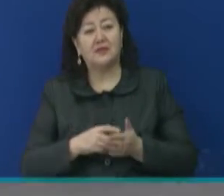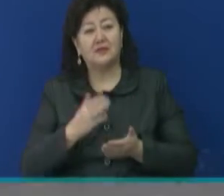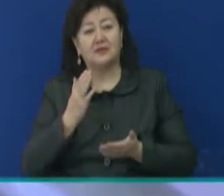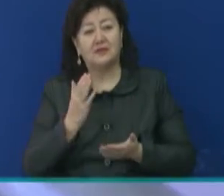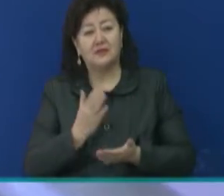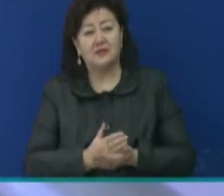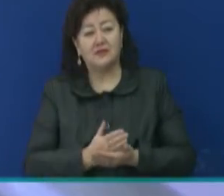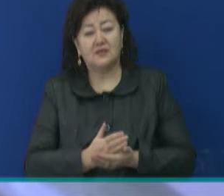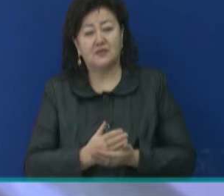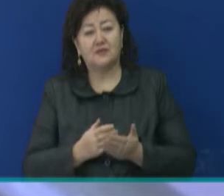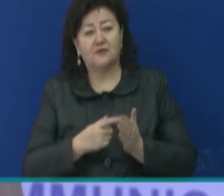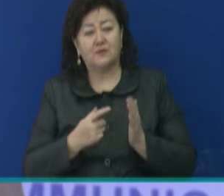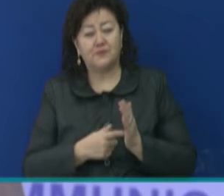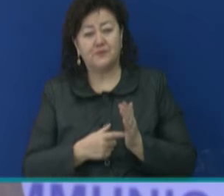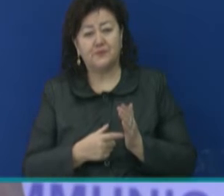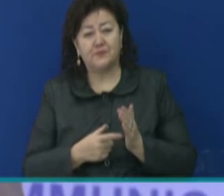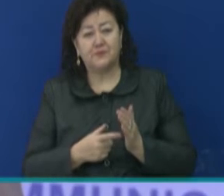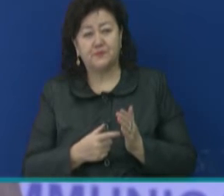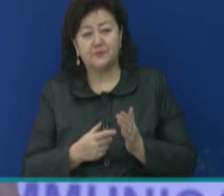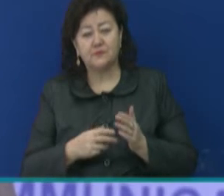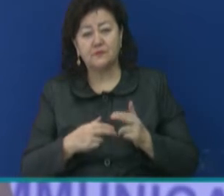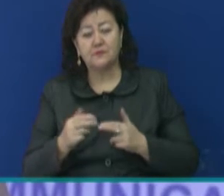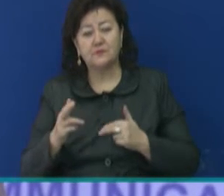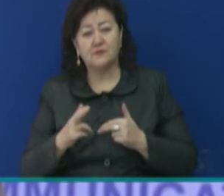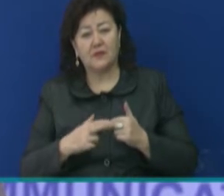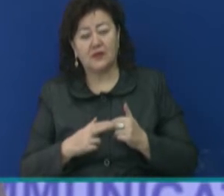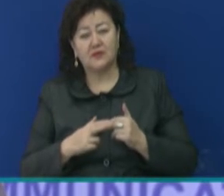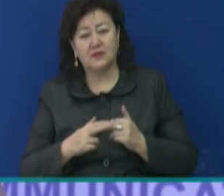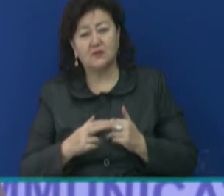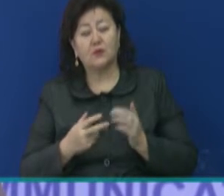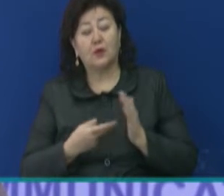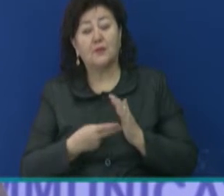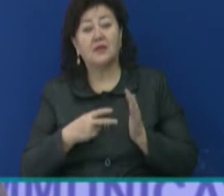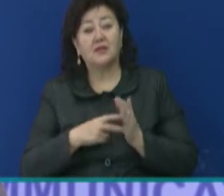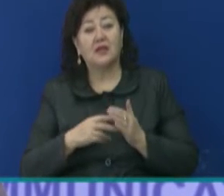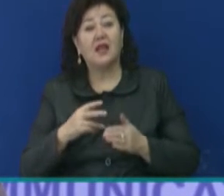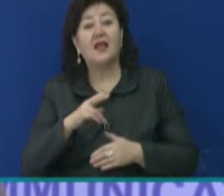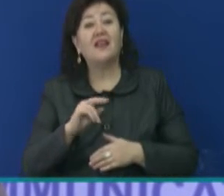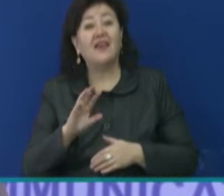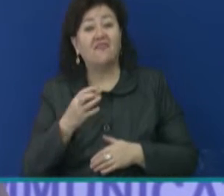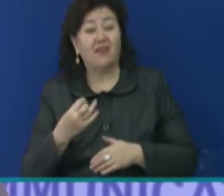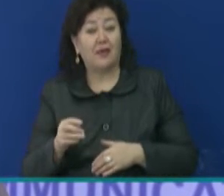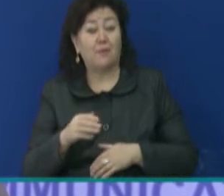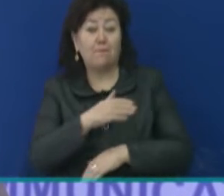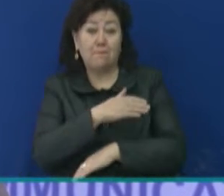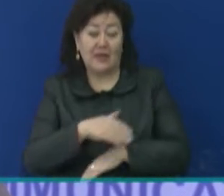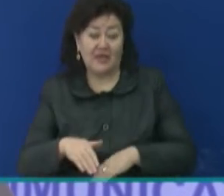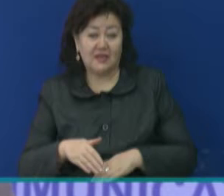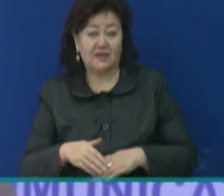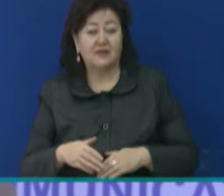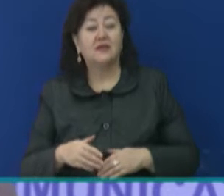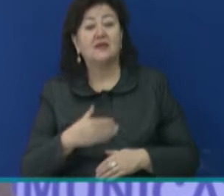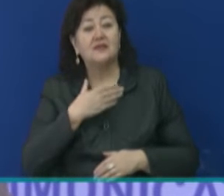необходимые меры города Семей предусмотрены застройка получается Левобережной части города